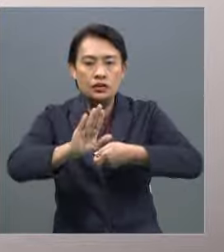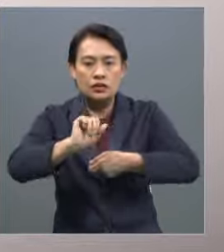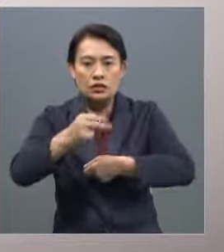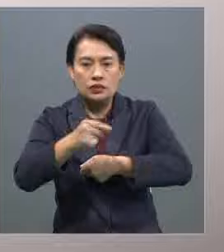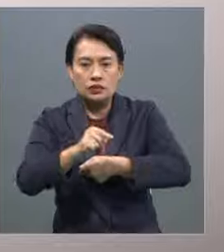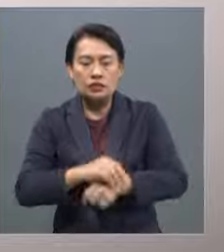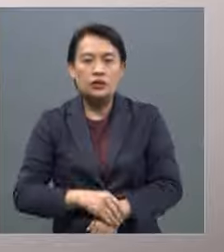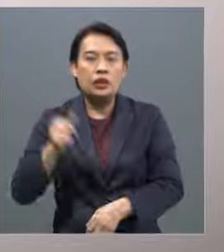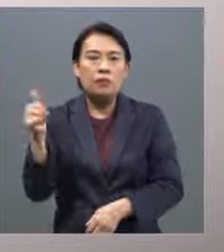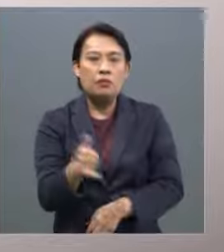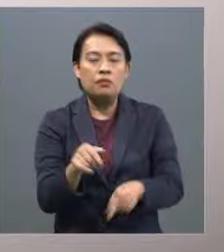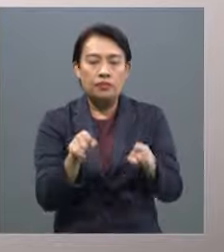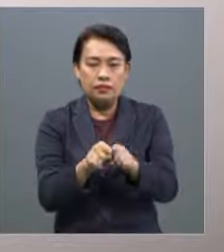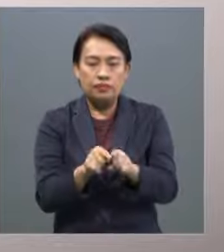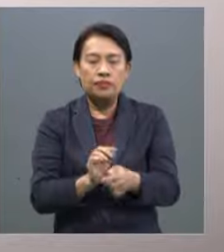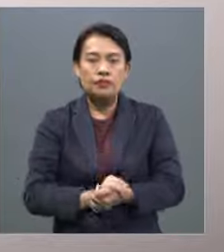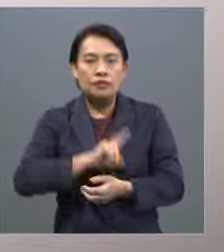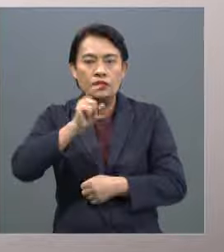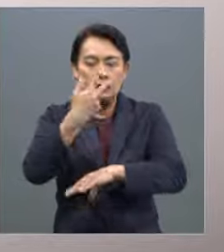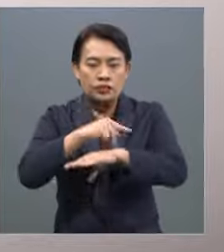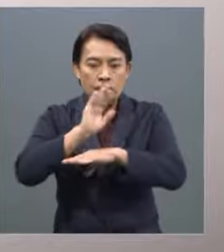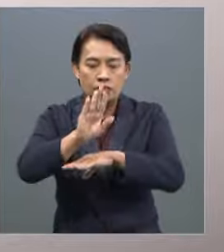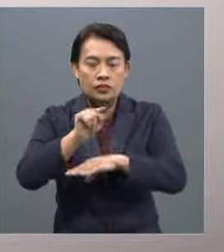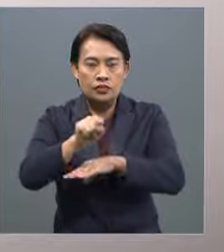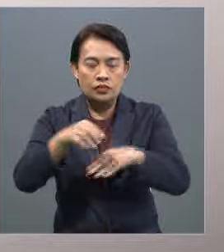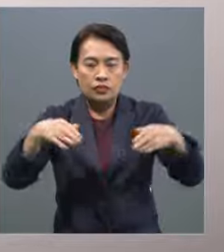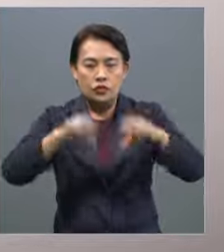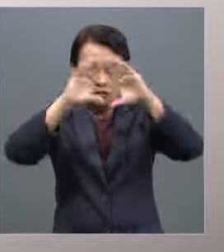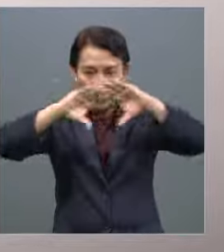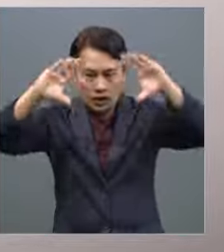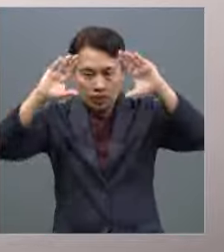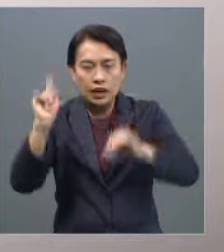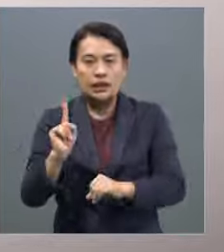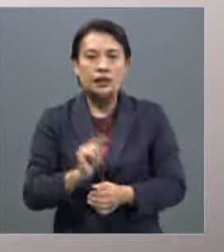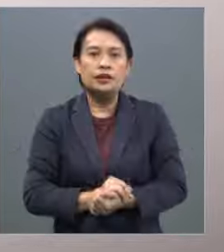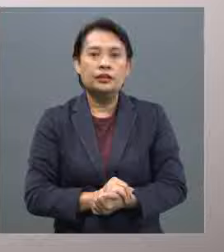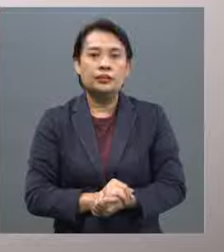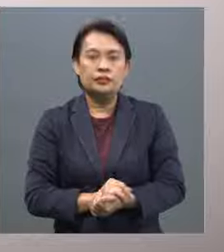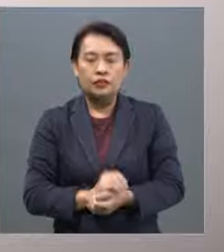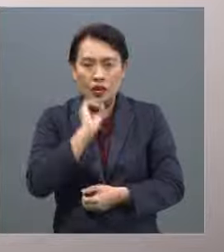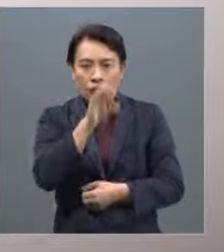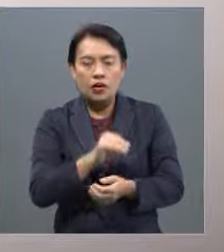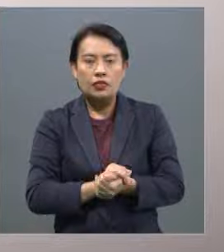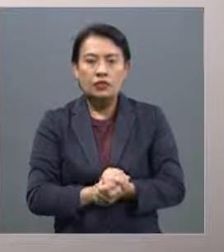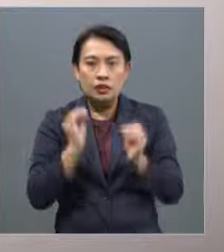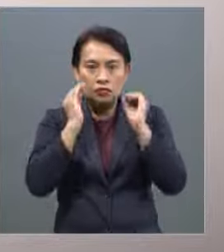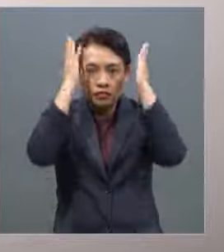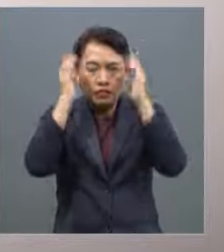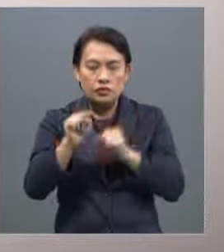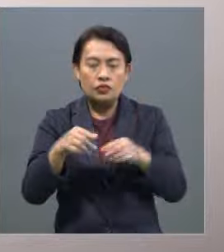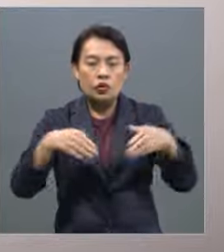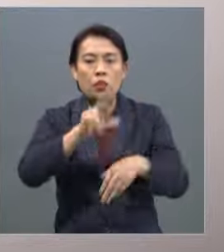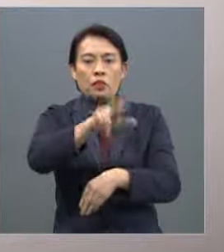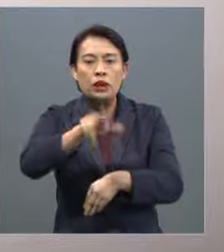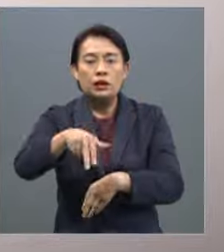ทักษิณด้วยนะคะถ้าไปถามทางประธานวิปรัฐบาลมองอย่างไรครับคือคือจริงๆแล้วต้องบอกว่าร้อยเอกธรรมนัสไม่ใช่เพื่อไทยนะ